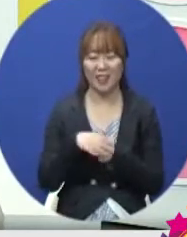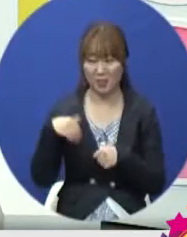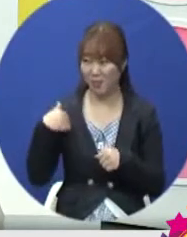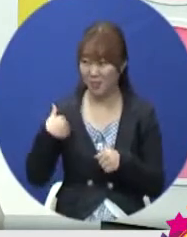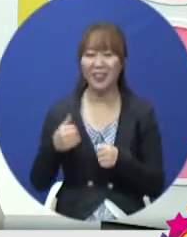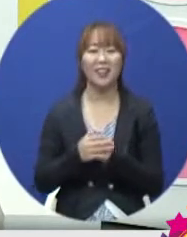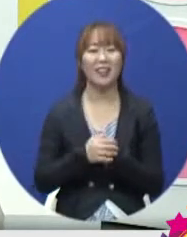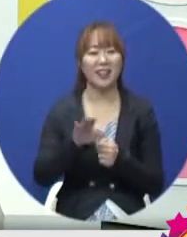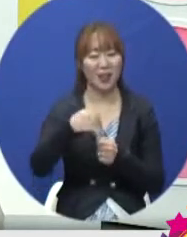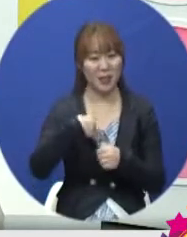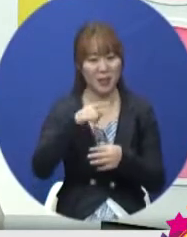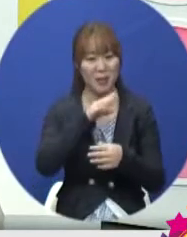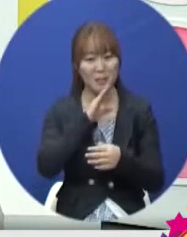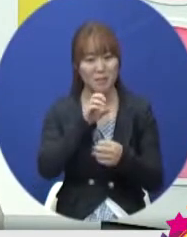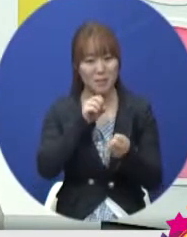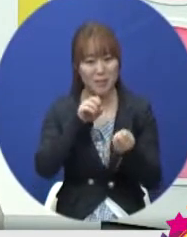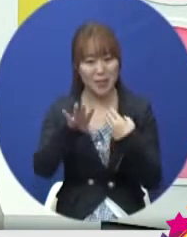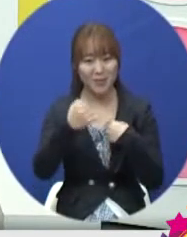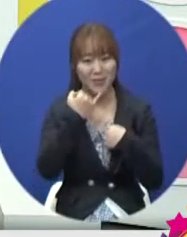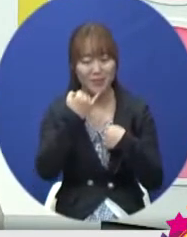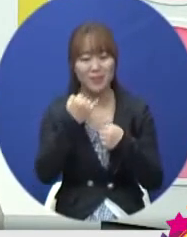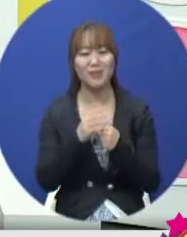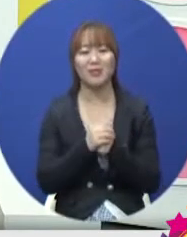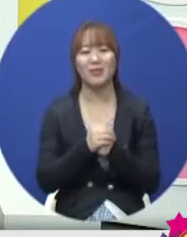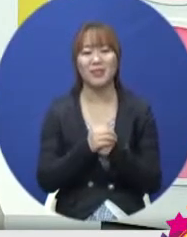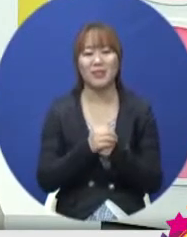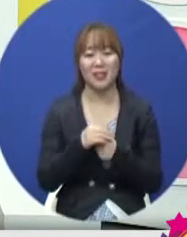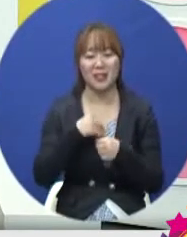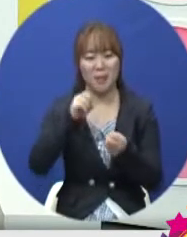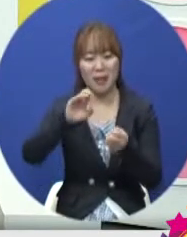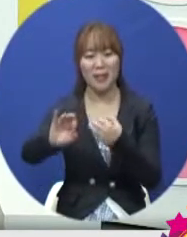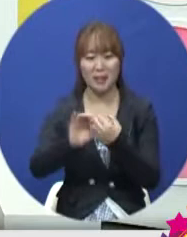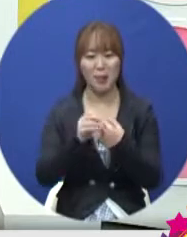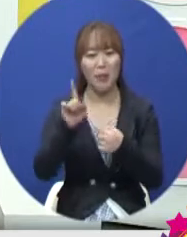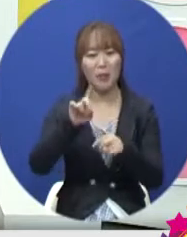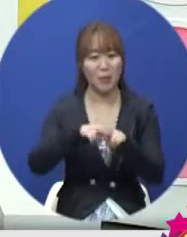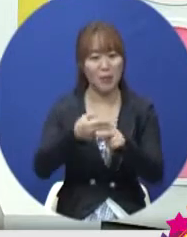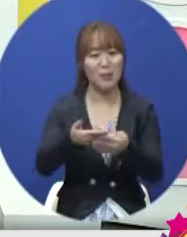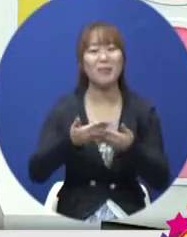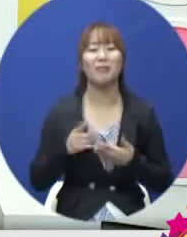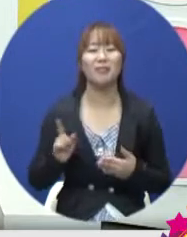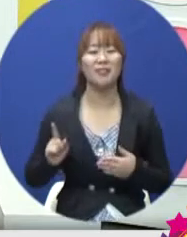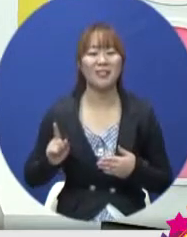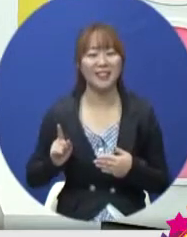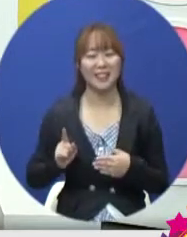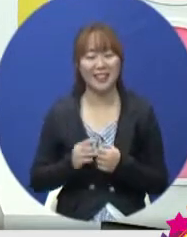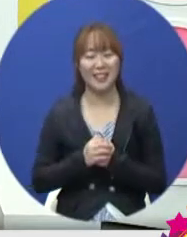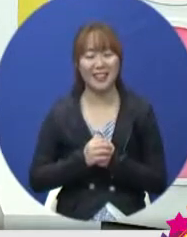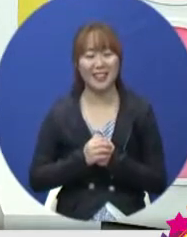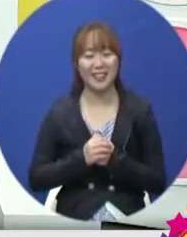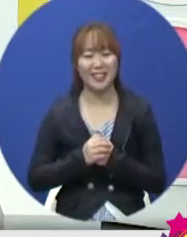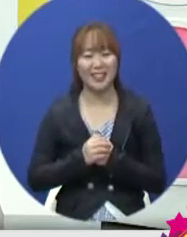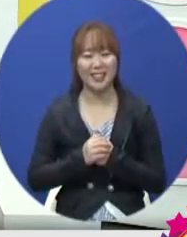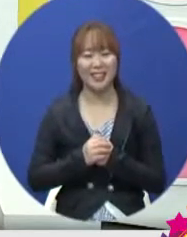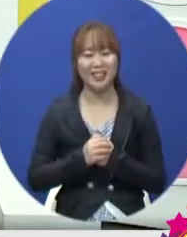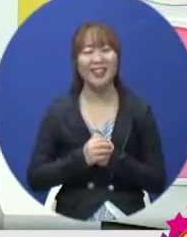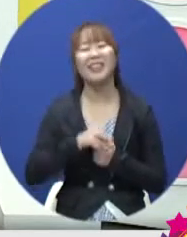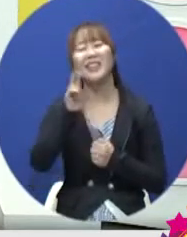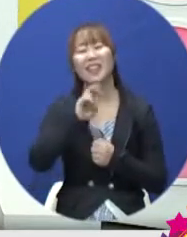건 전혀 몰라요. 어머니 네. 제가 맞춰 볼까요? 네 네. 제가 맞추면은 선물 뭐 주실 거예요? 네. 노래해